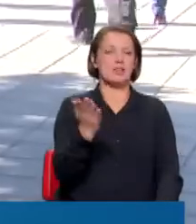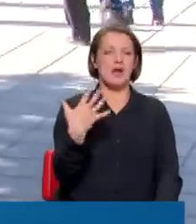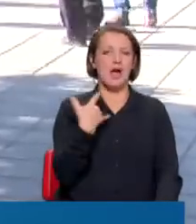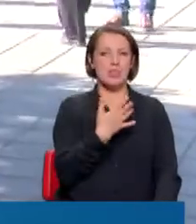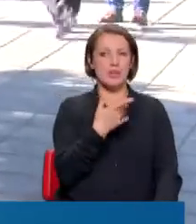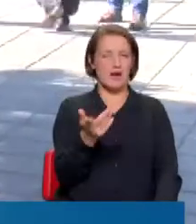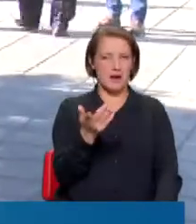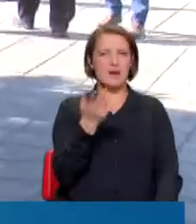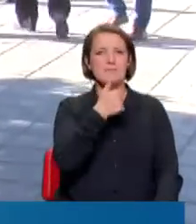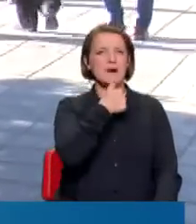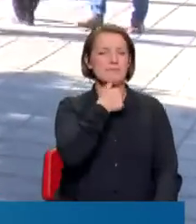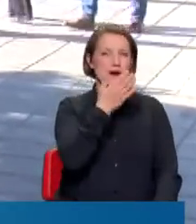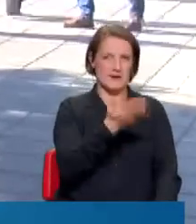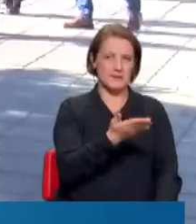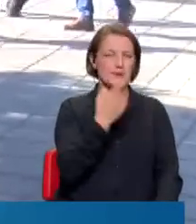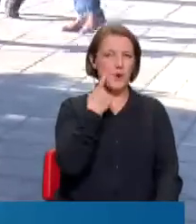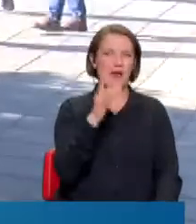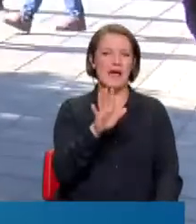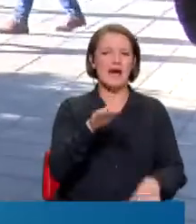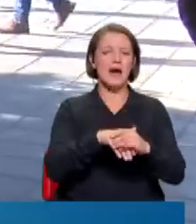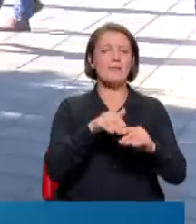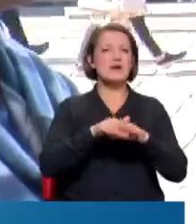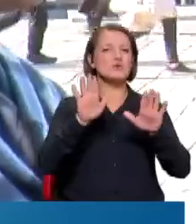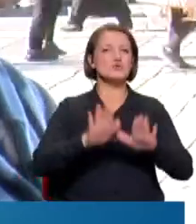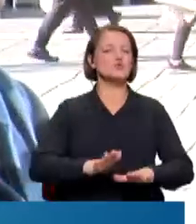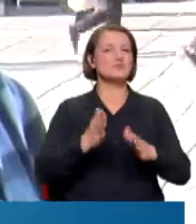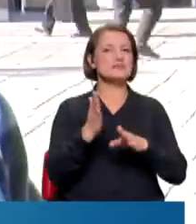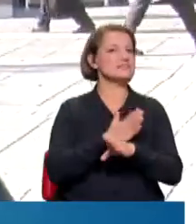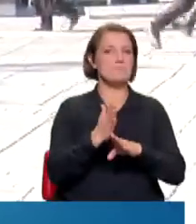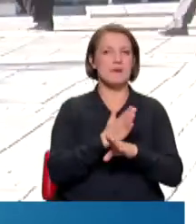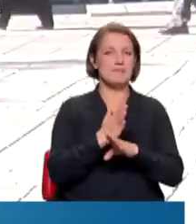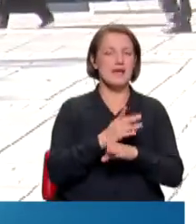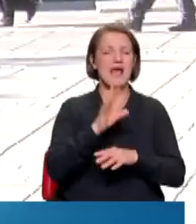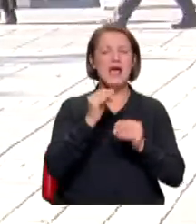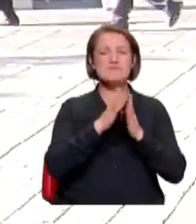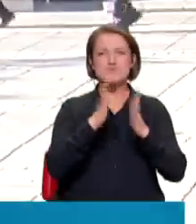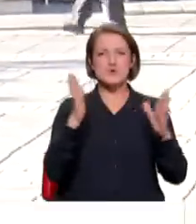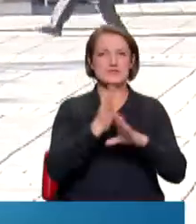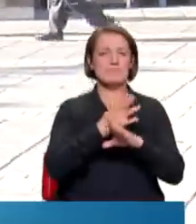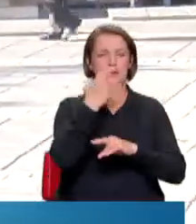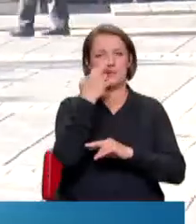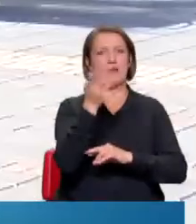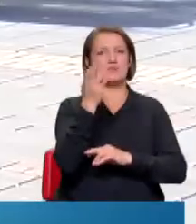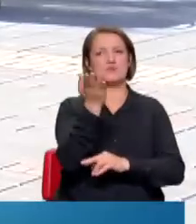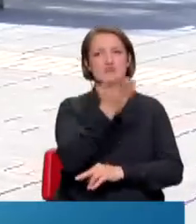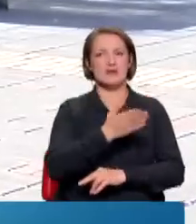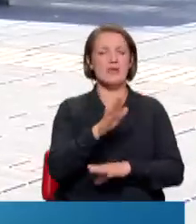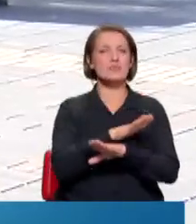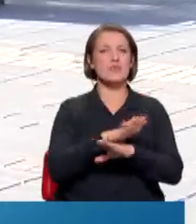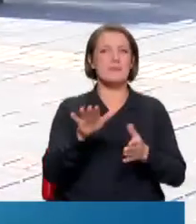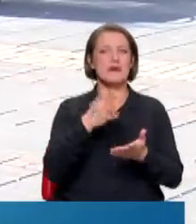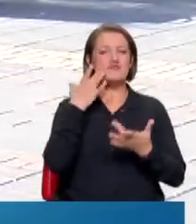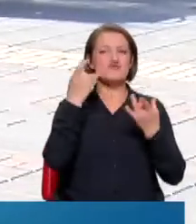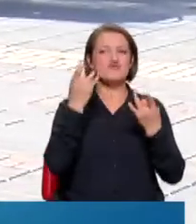anne Semiha Baba Sedat uyuma göre kampanyanın durma noktasına gelmesinin en büyük sebebi dolandırıcılar tamamen